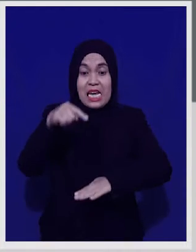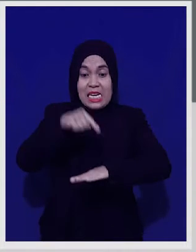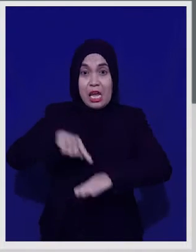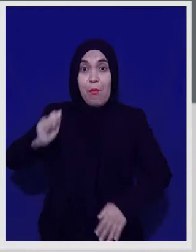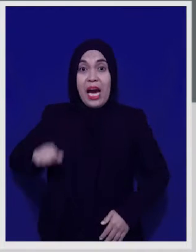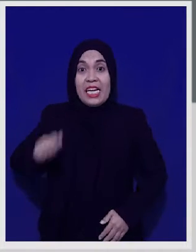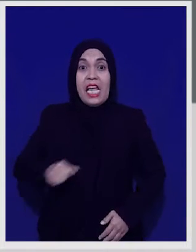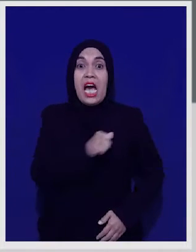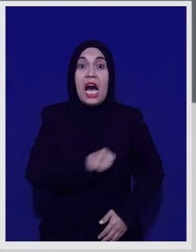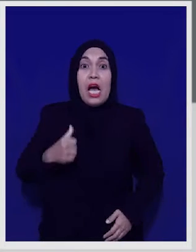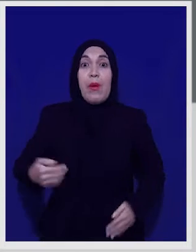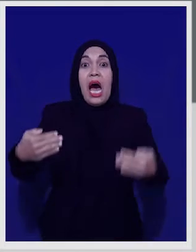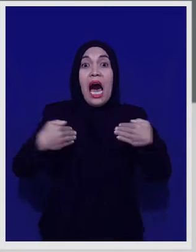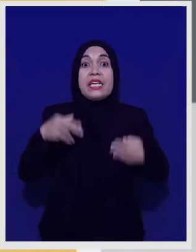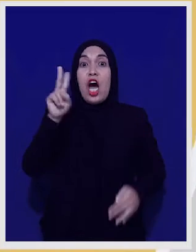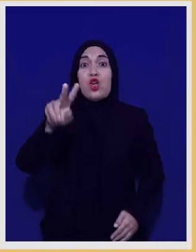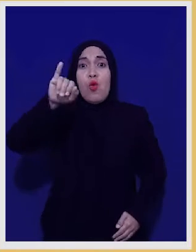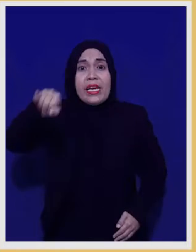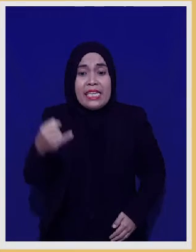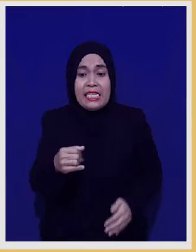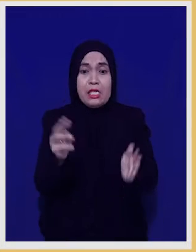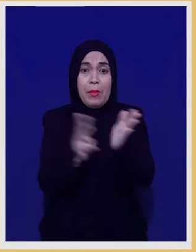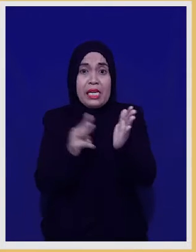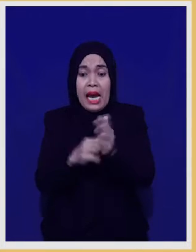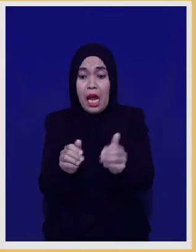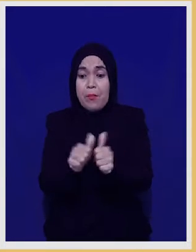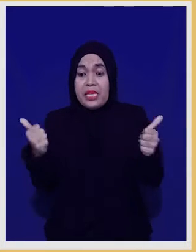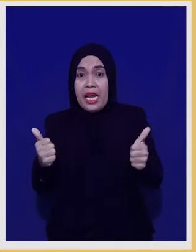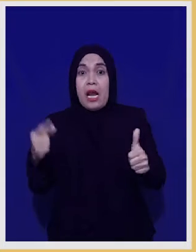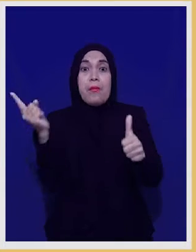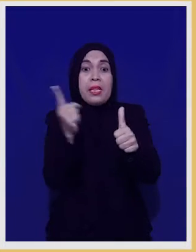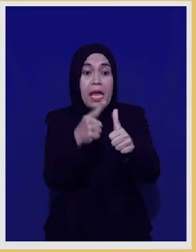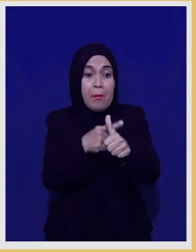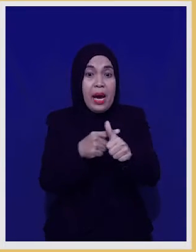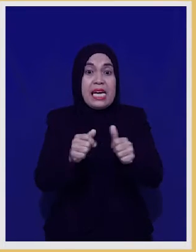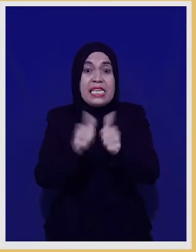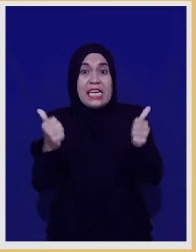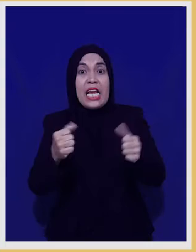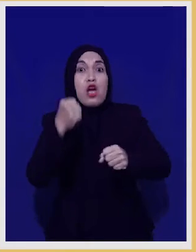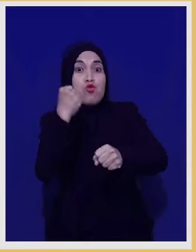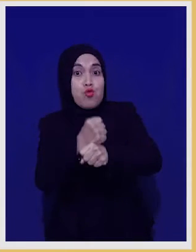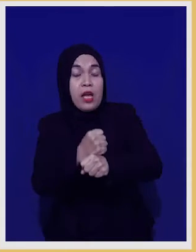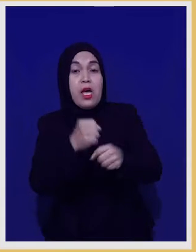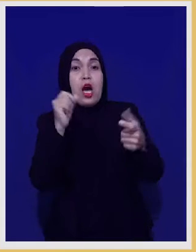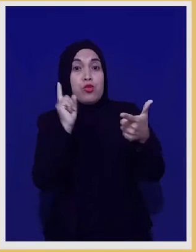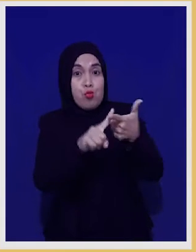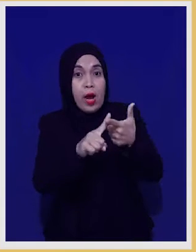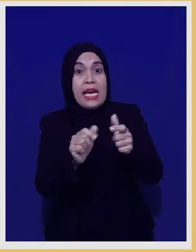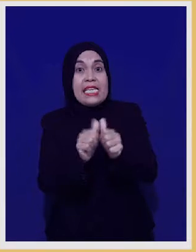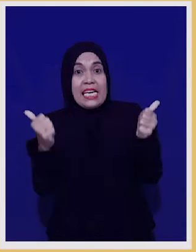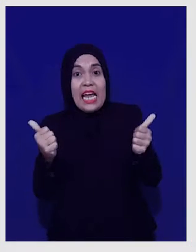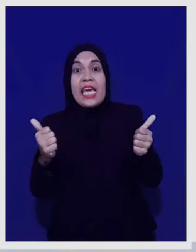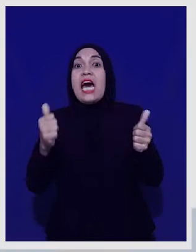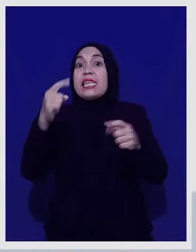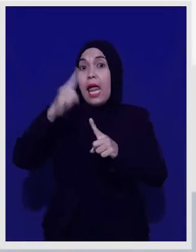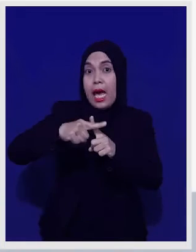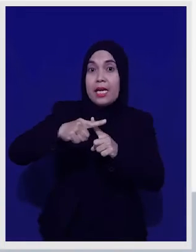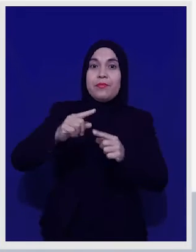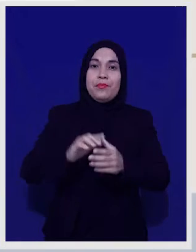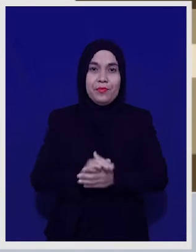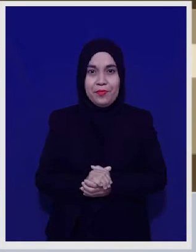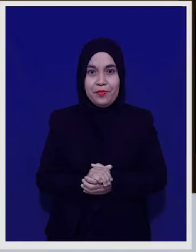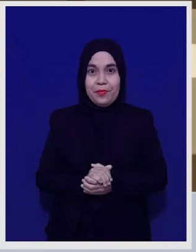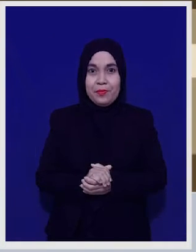Di peradilan agama, ada dua macam pakaro cerai, yaitu cerai gugat jo cerai talak.